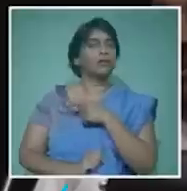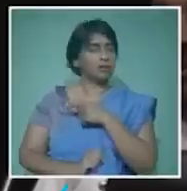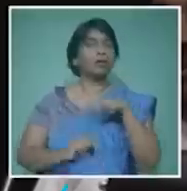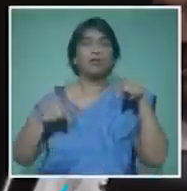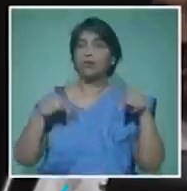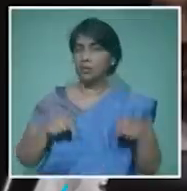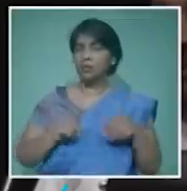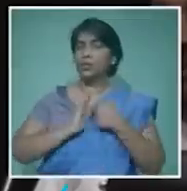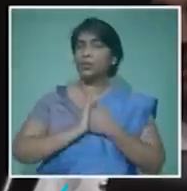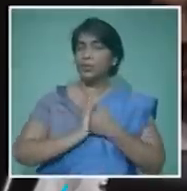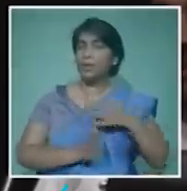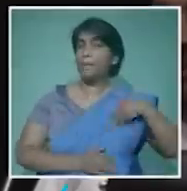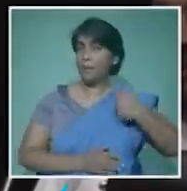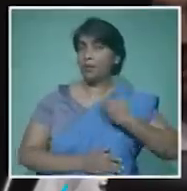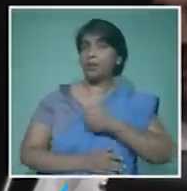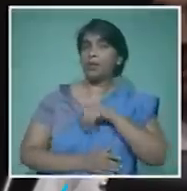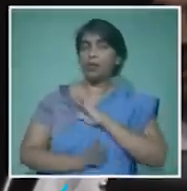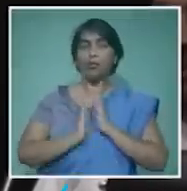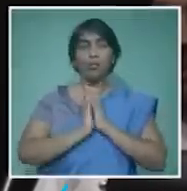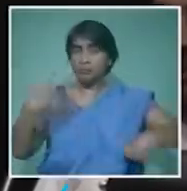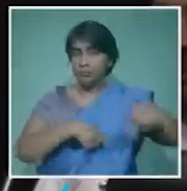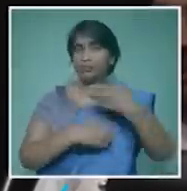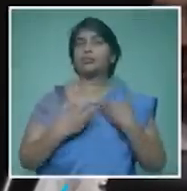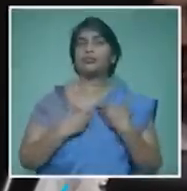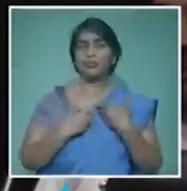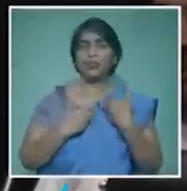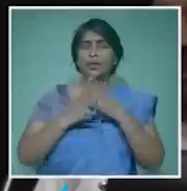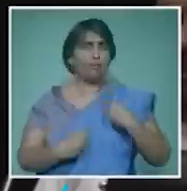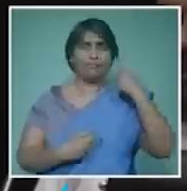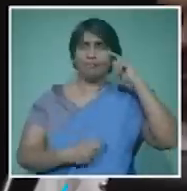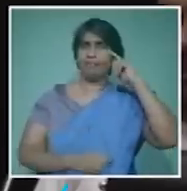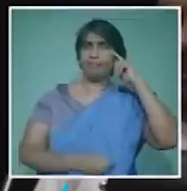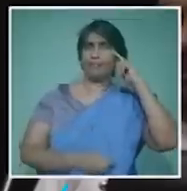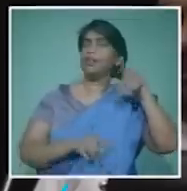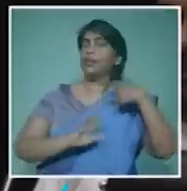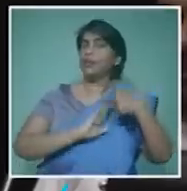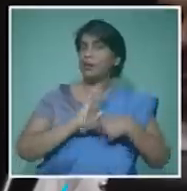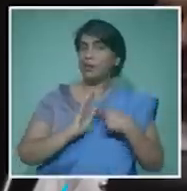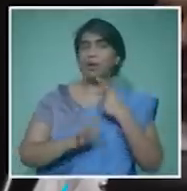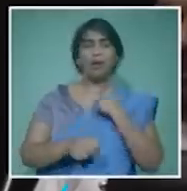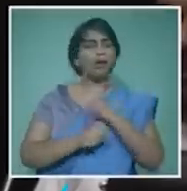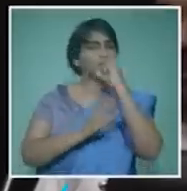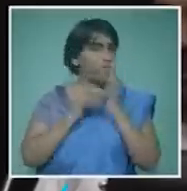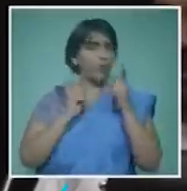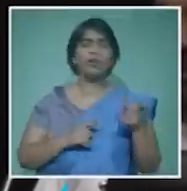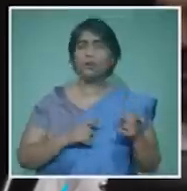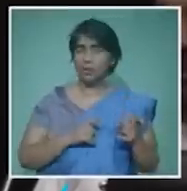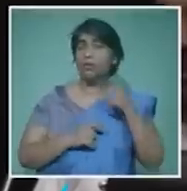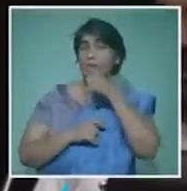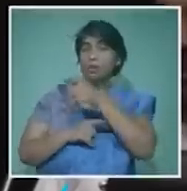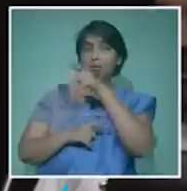අද ගෞරවනීය මහ සංඝරත්නයේ බෞද්ධ ජනතාව අපිත් හිත් සෑහෙන්න පැරිලා තියෙ. මේ රටේ ආණ්ඩුක්‍රම ව්‍යවස්ථාව අනුව